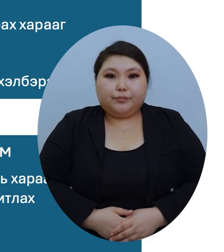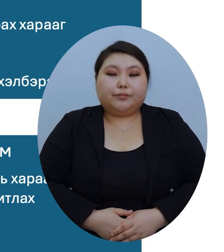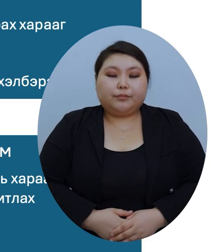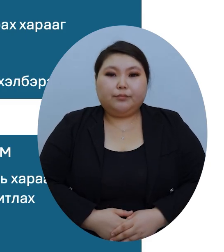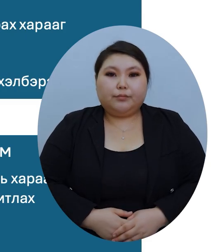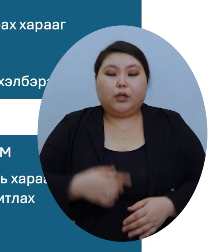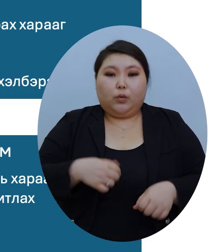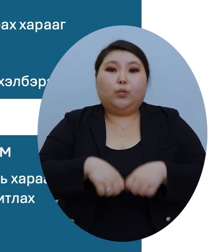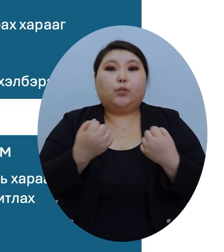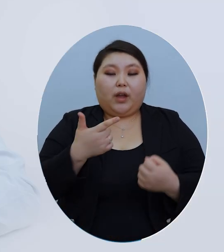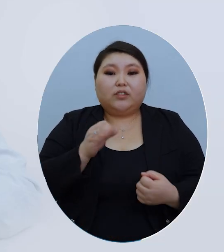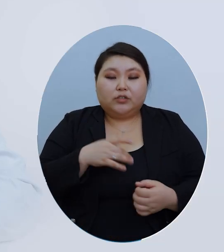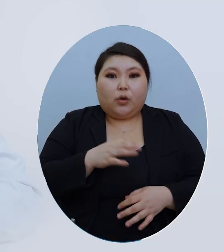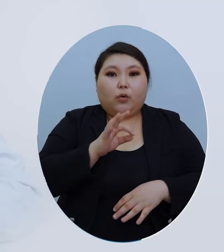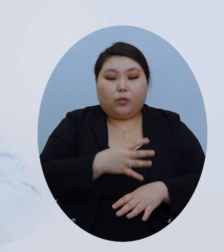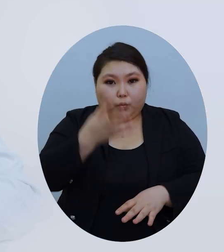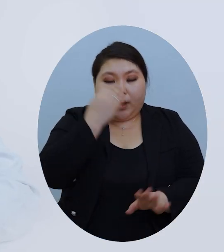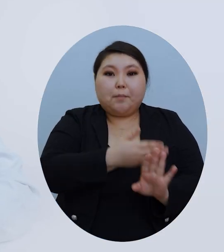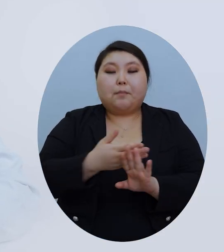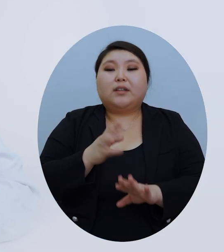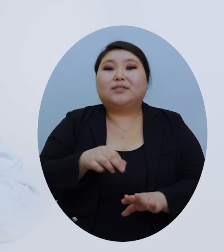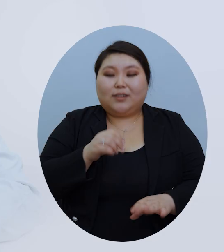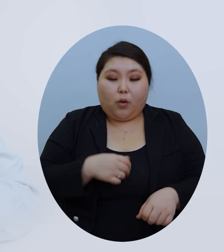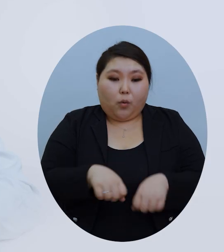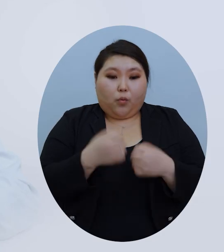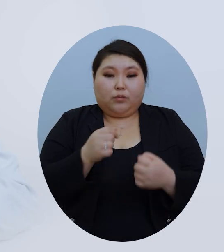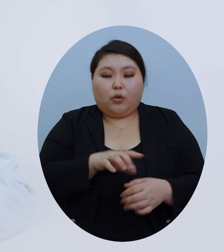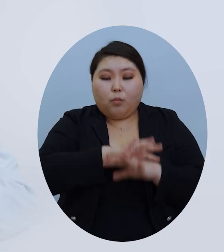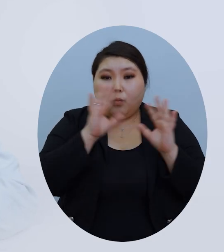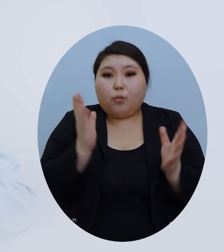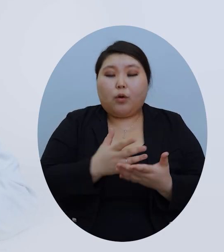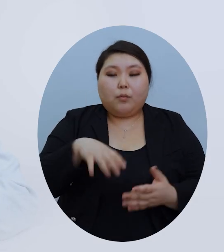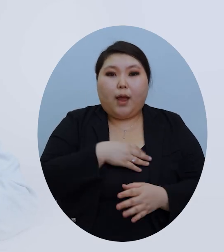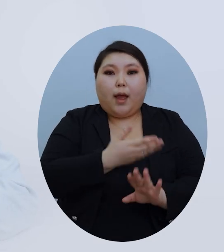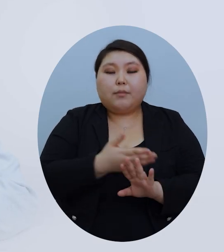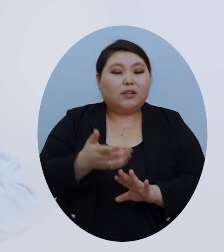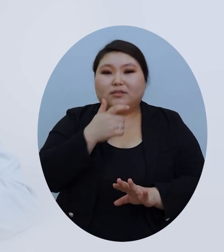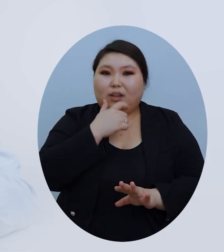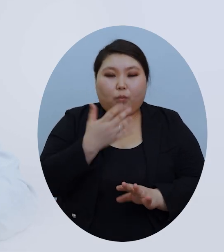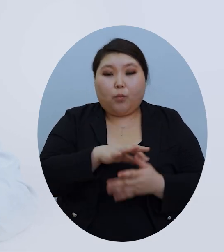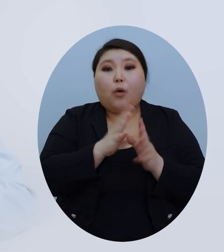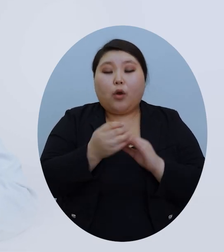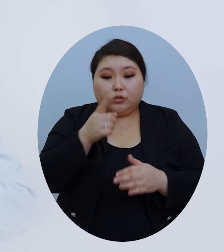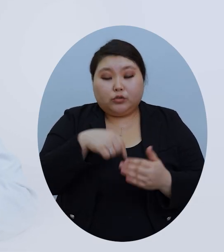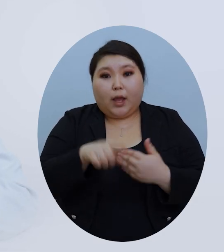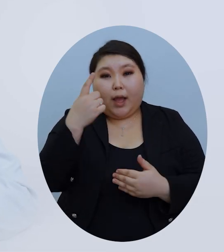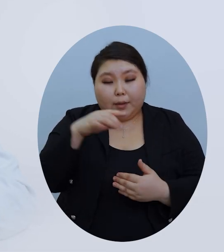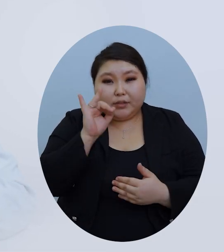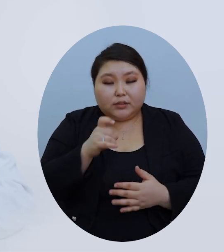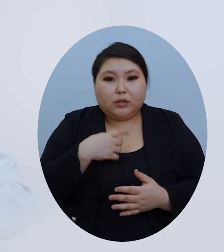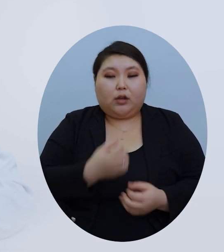вэ? Хугарлын гажигын бүх хэлбэрээс нь бид сэргийлж чадахгүй. Гэхдээ тэр дундаа хамгийн түгээмэл тохиолддог буюу холын хараа муу